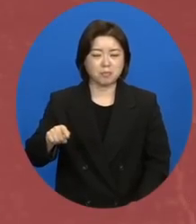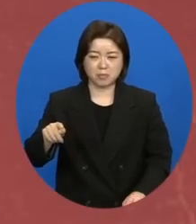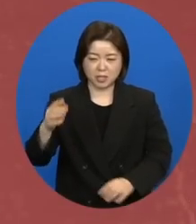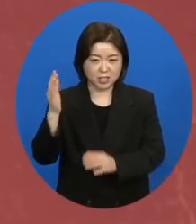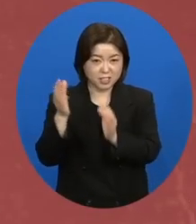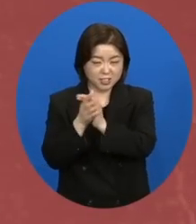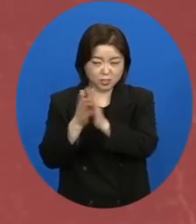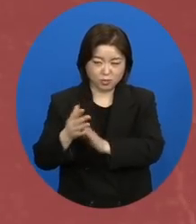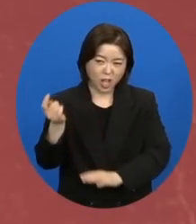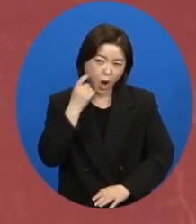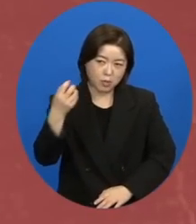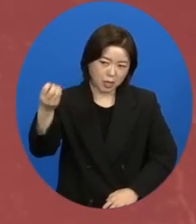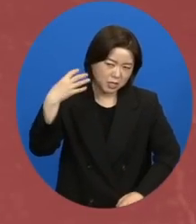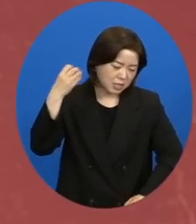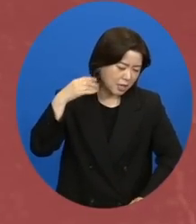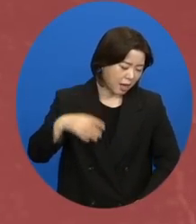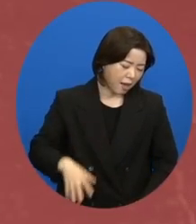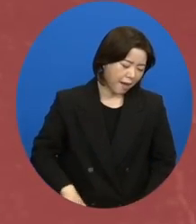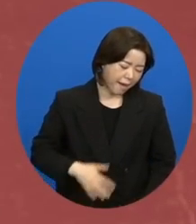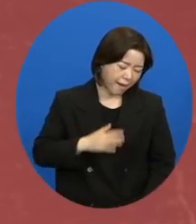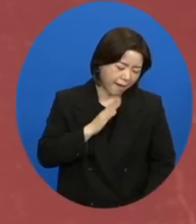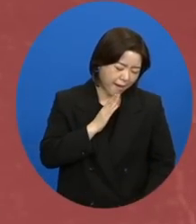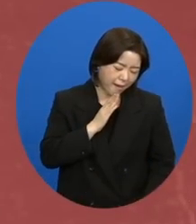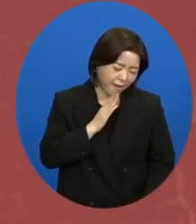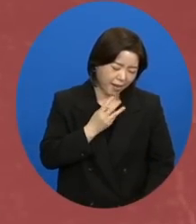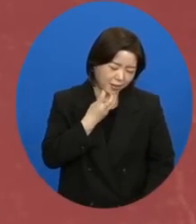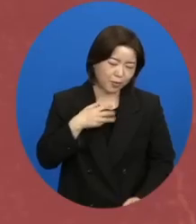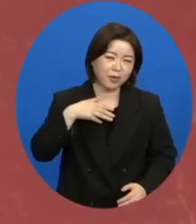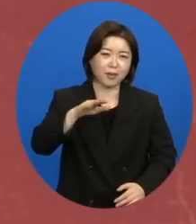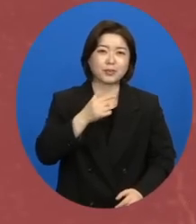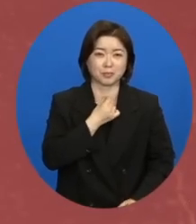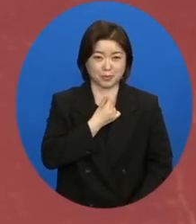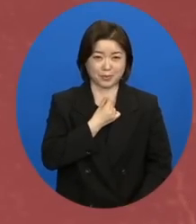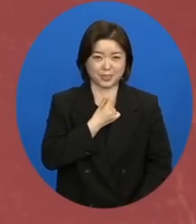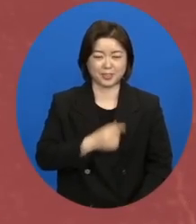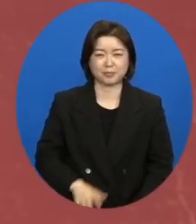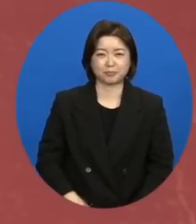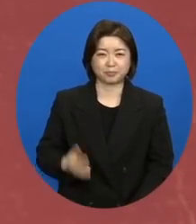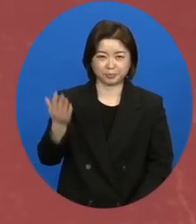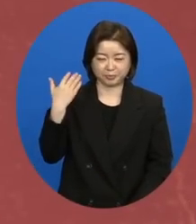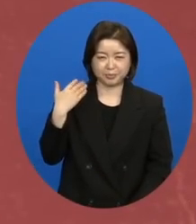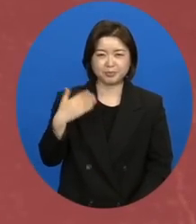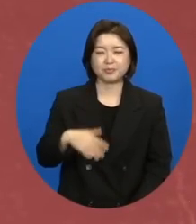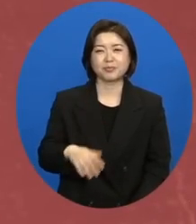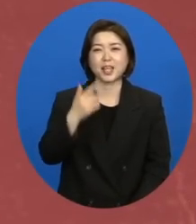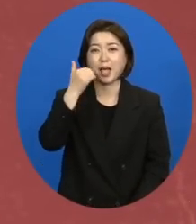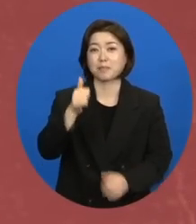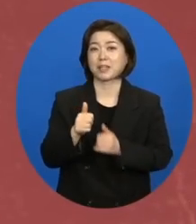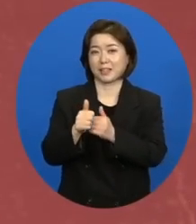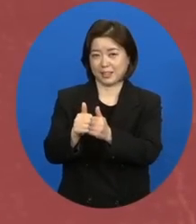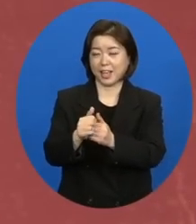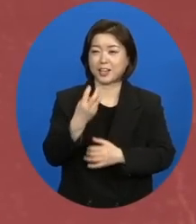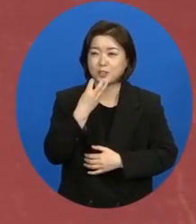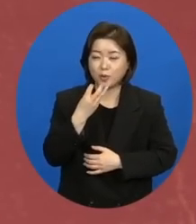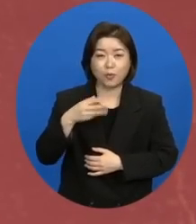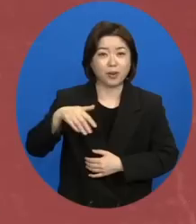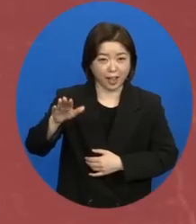거짓말하는 걸 들을 때마다 얼마나 가고 싶은지. 한번 우리 아버님 따라 가는데